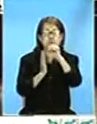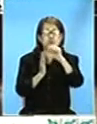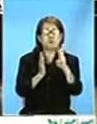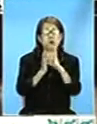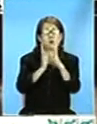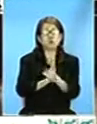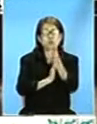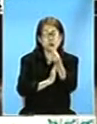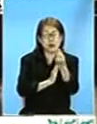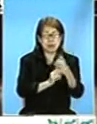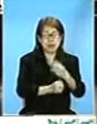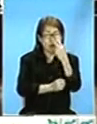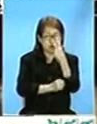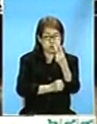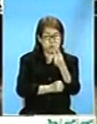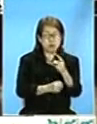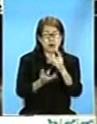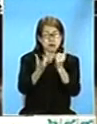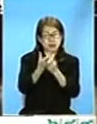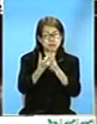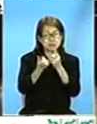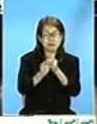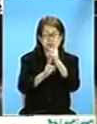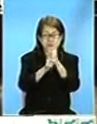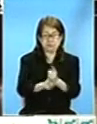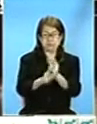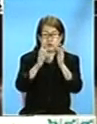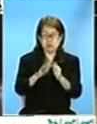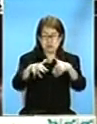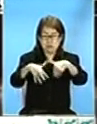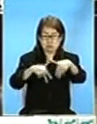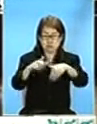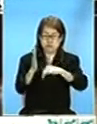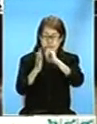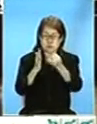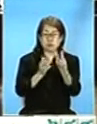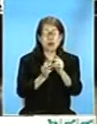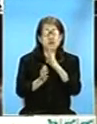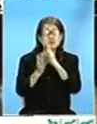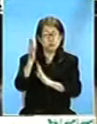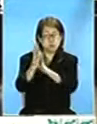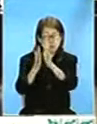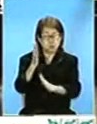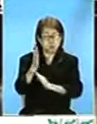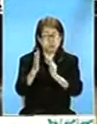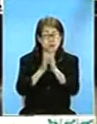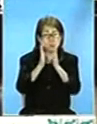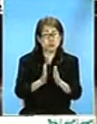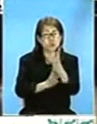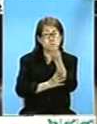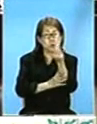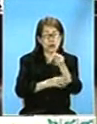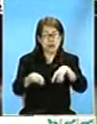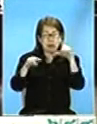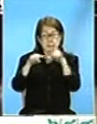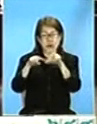วันก็ต้องคำนวณเกณฑ์ราษฎรนะครับก็เอาจำนวนราษฎรทั้งหมดทั้งประเทศเนี่ยตั้งหารได้200แล้วก็เฉลี่ย